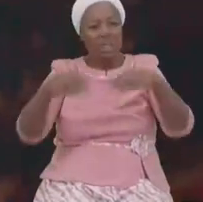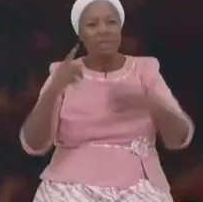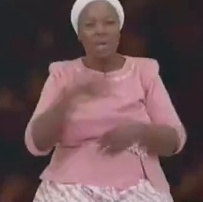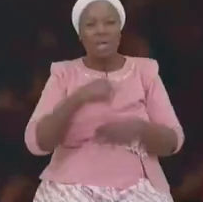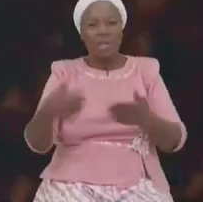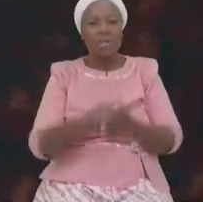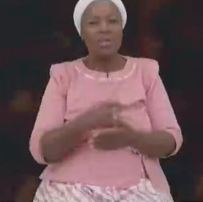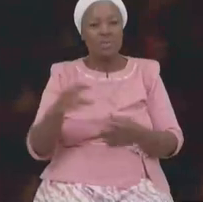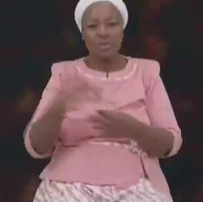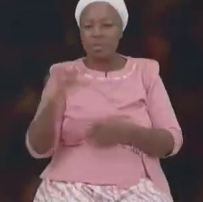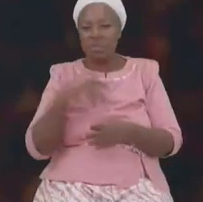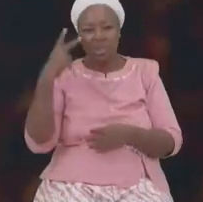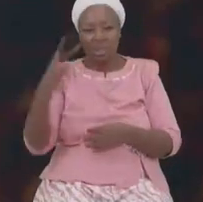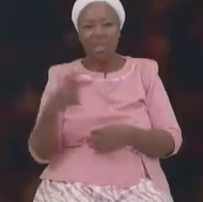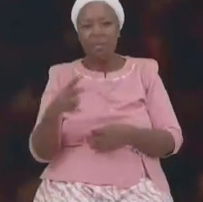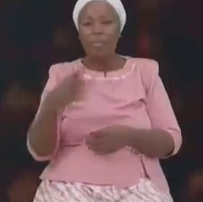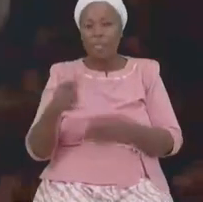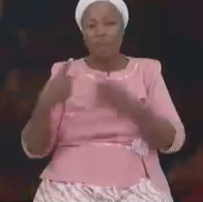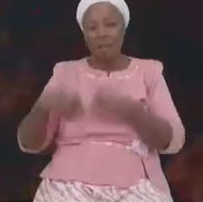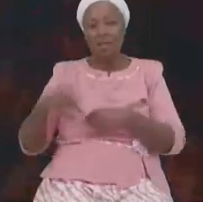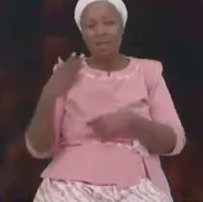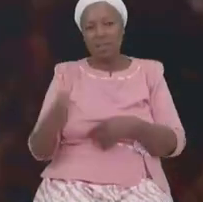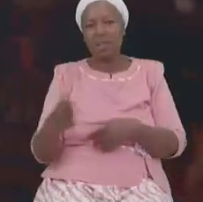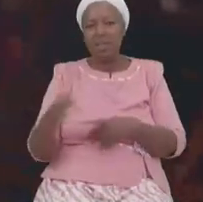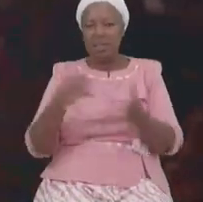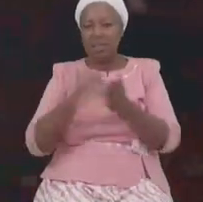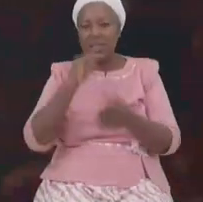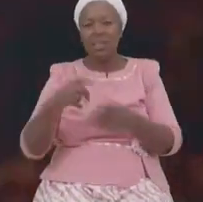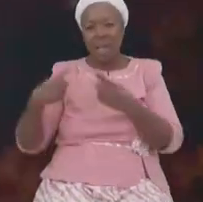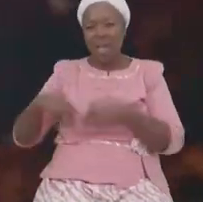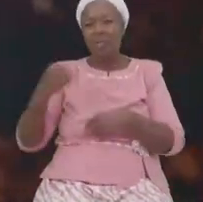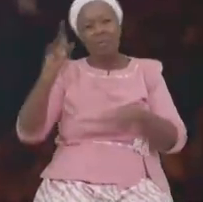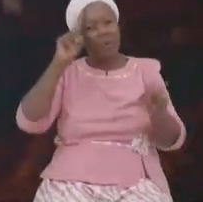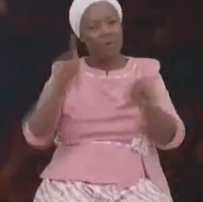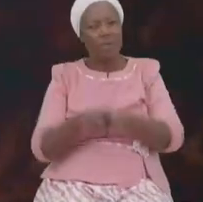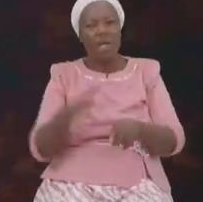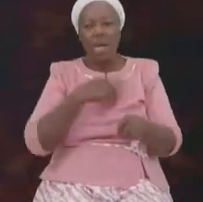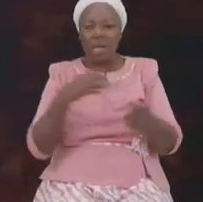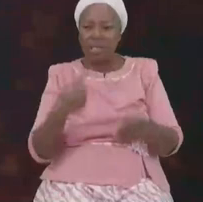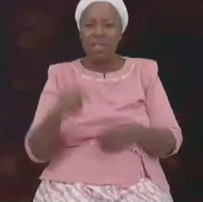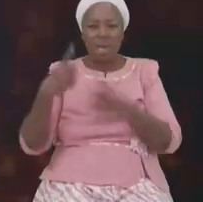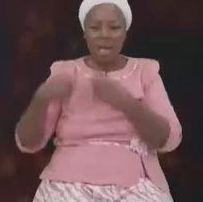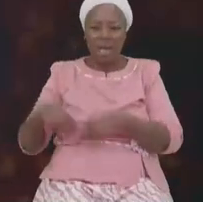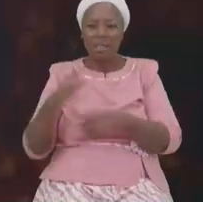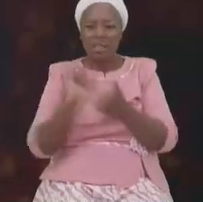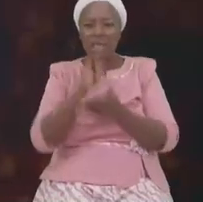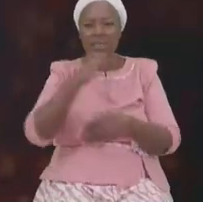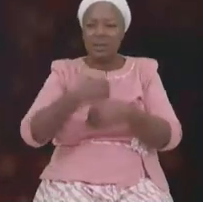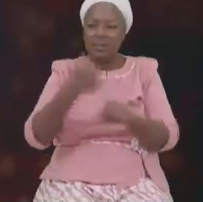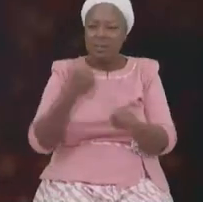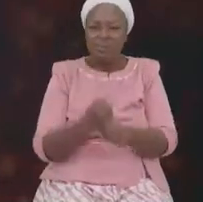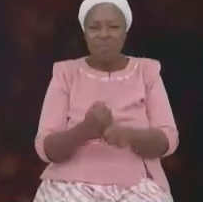voyez, le cœur là, c'est le cœur de l'alliance. Le cœur qui doit